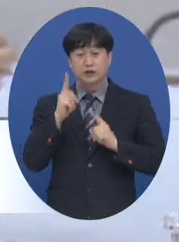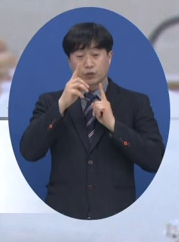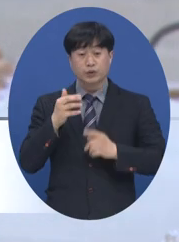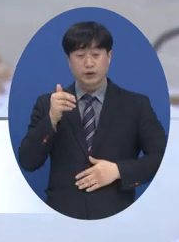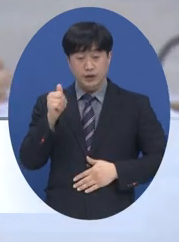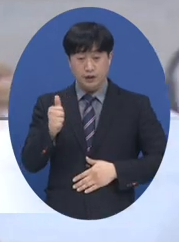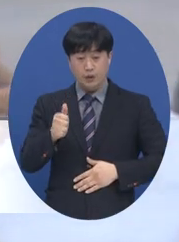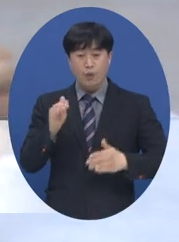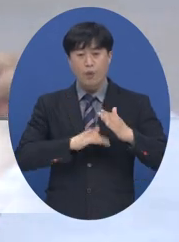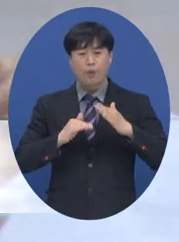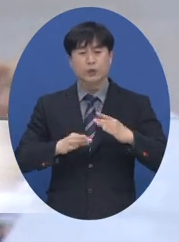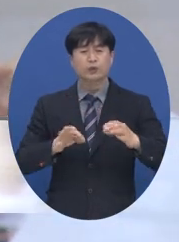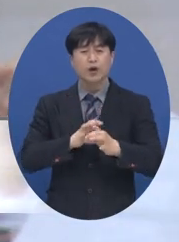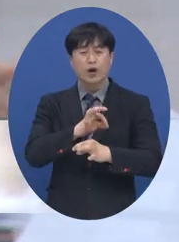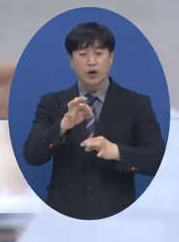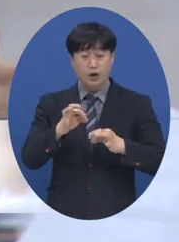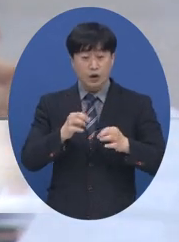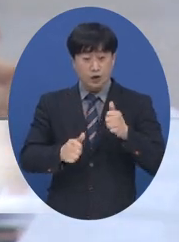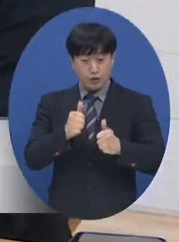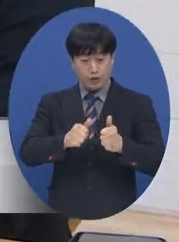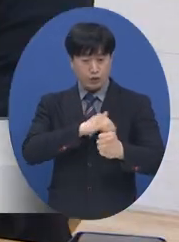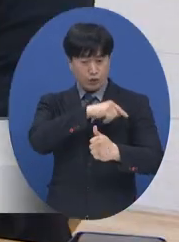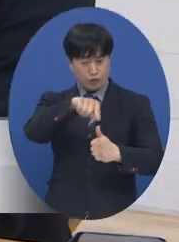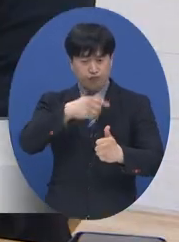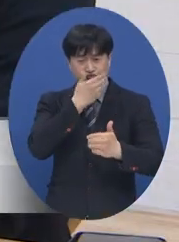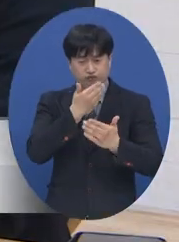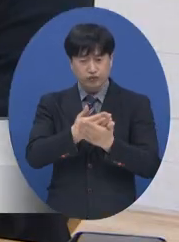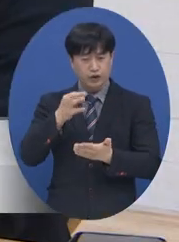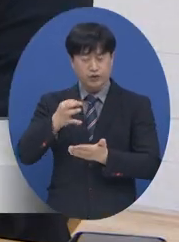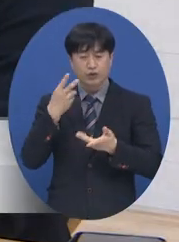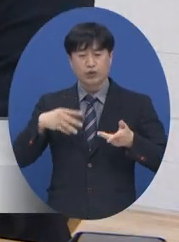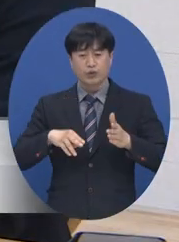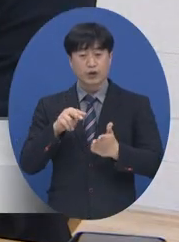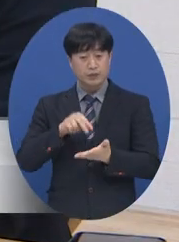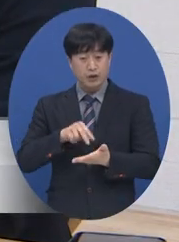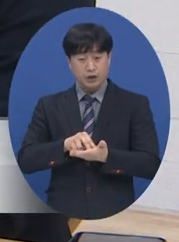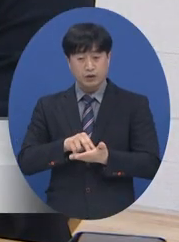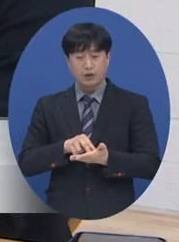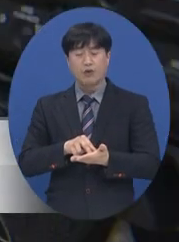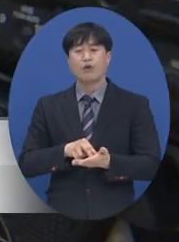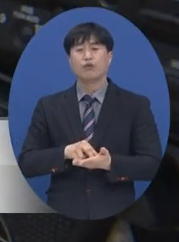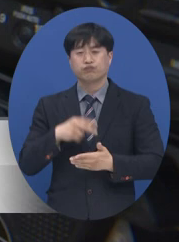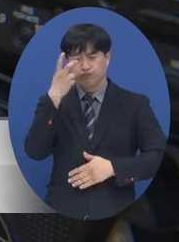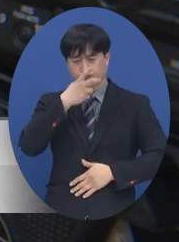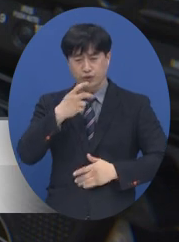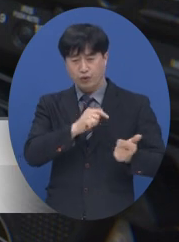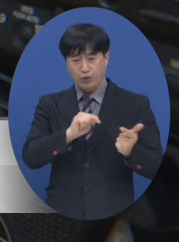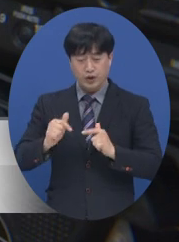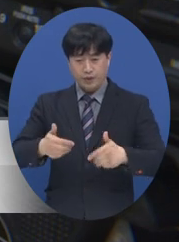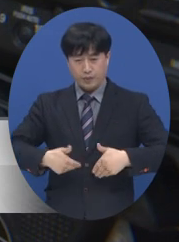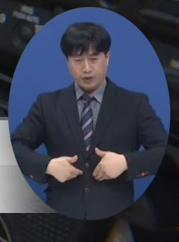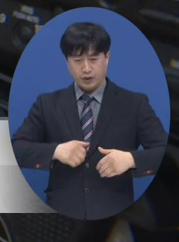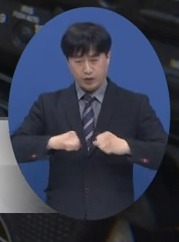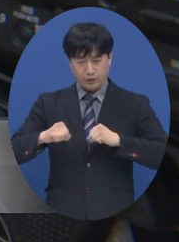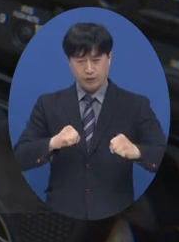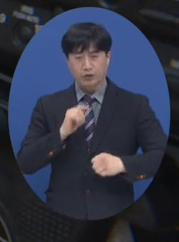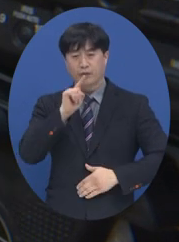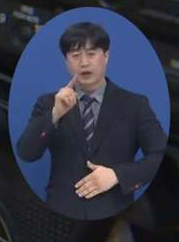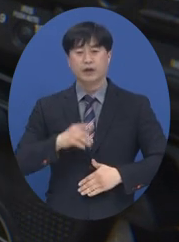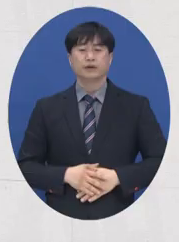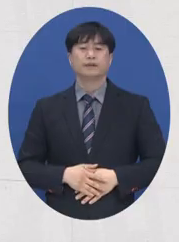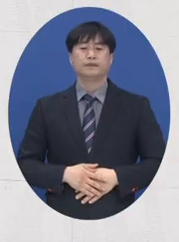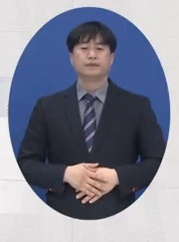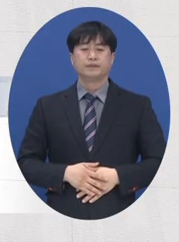이재명 경기도지사는 공정한 경쟁 환경은 중요한 가치라며 경기도 차원의 조사 요청과 수사 의뢰 등 필요한 조치를 해 나가겠다고